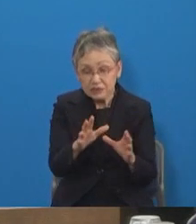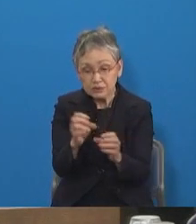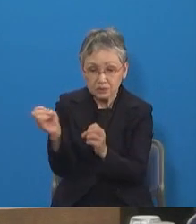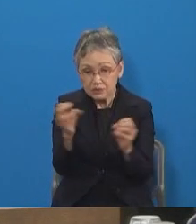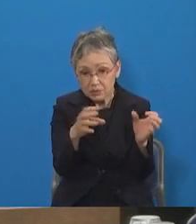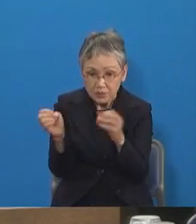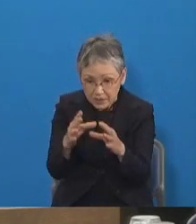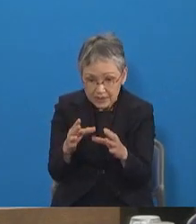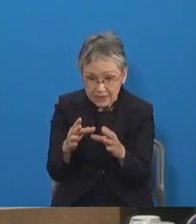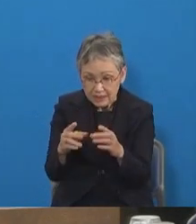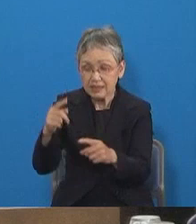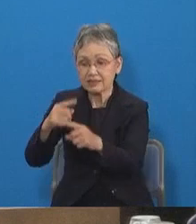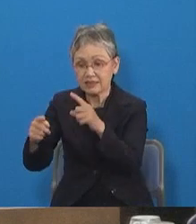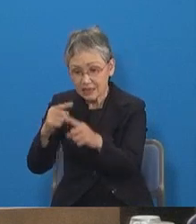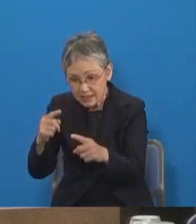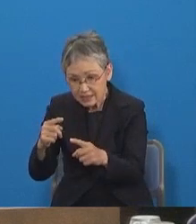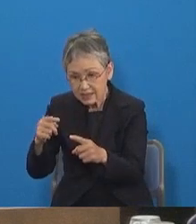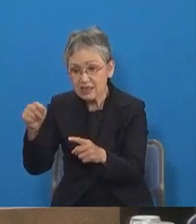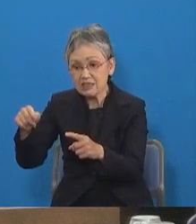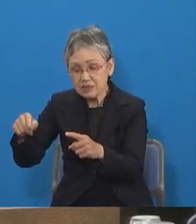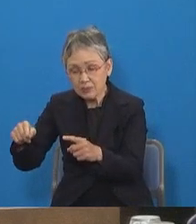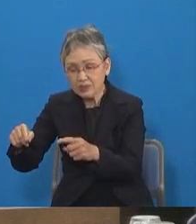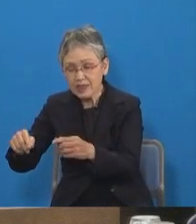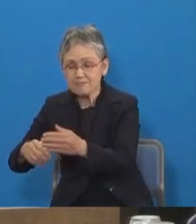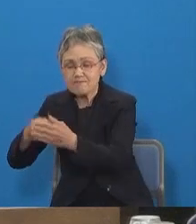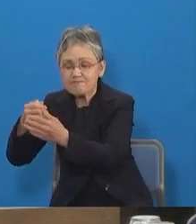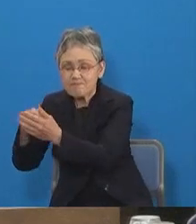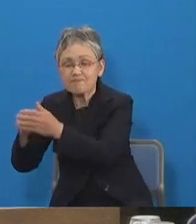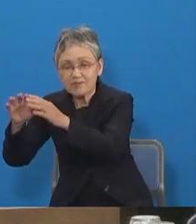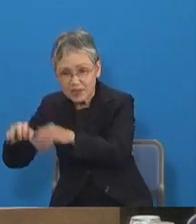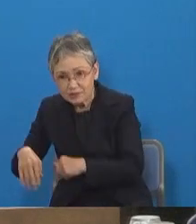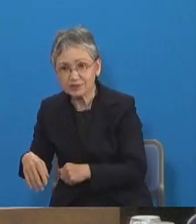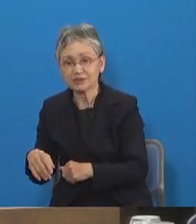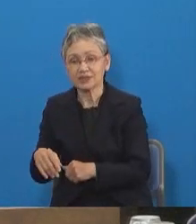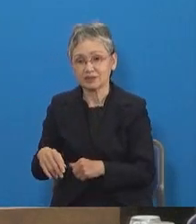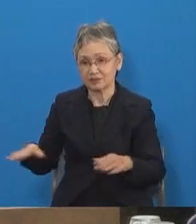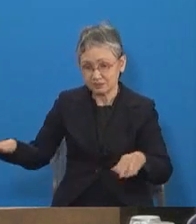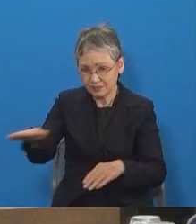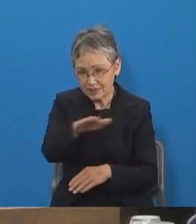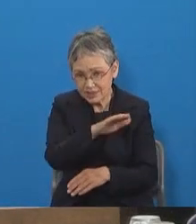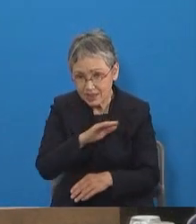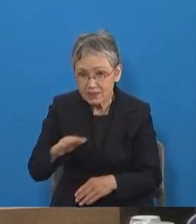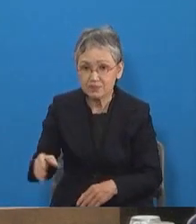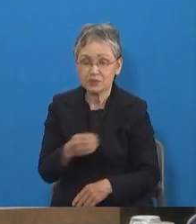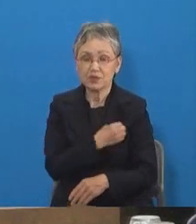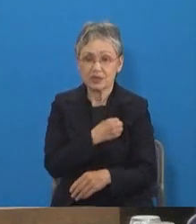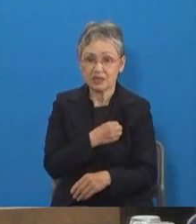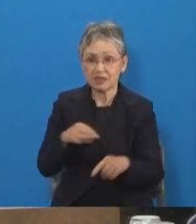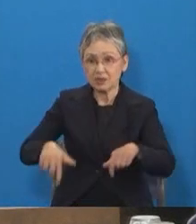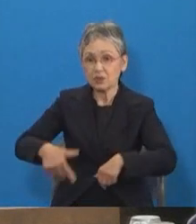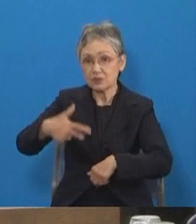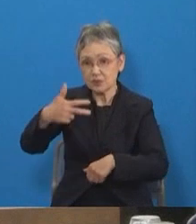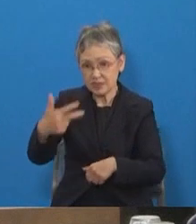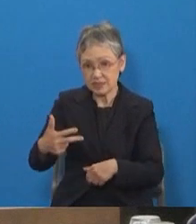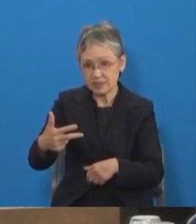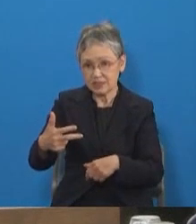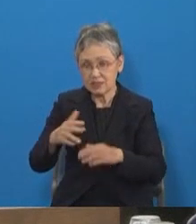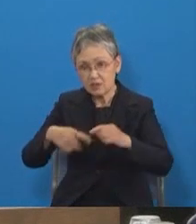大衆の中に死んでいくとの立党精神を根本に、全議員が京都市のさらなる発展